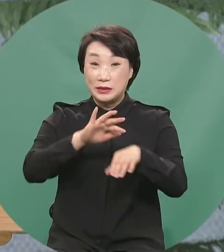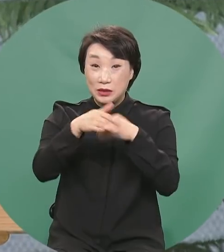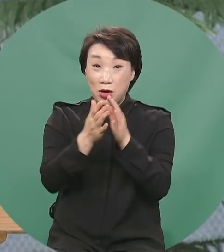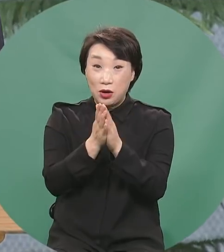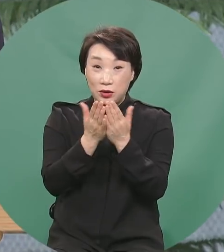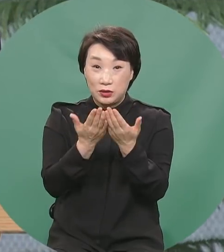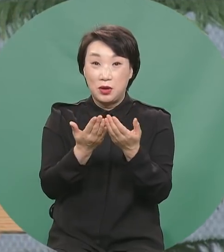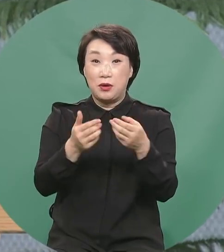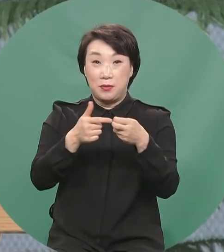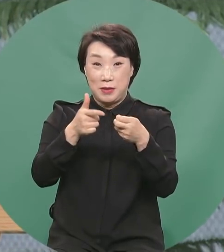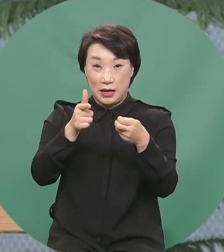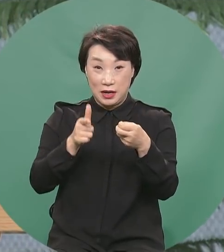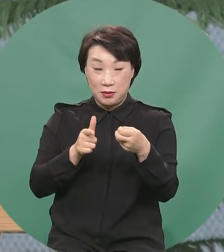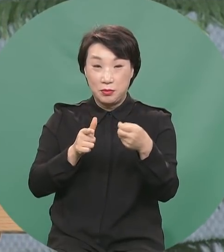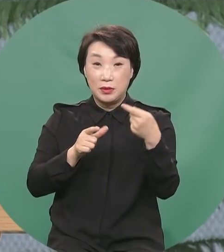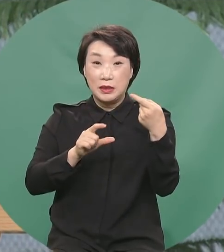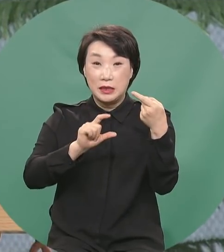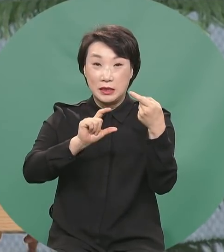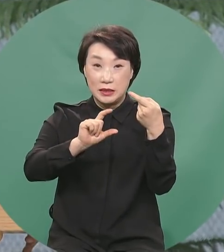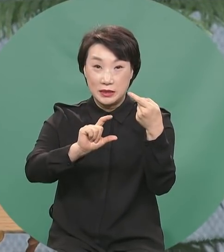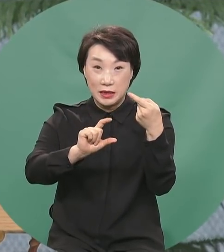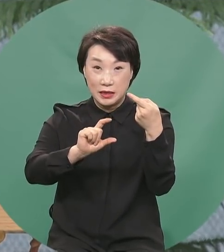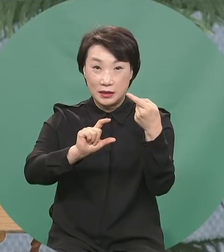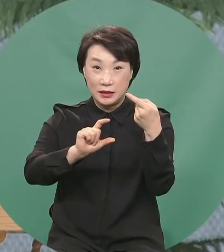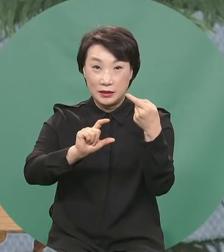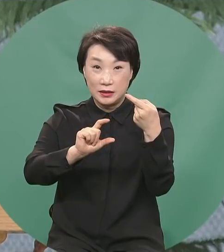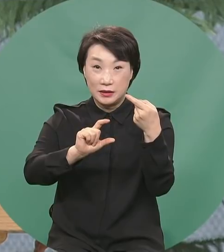마가복음 1장